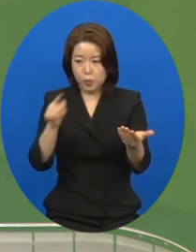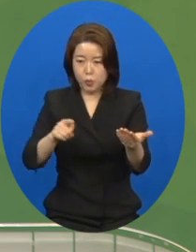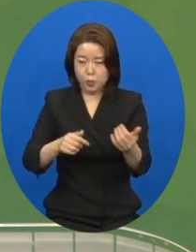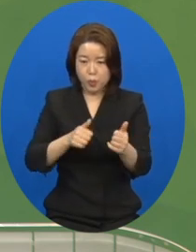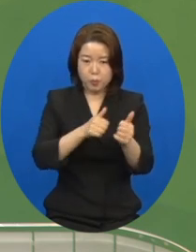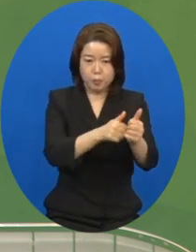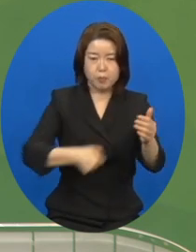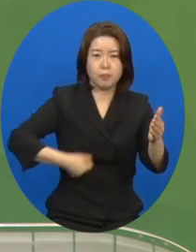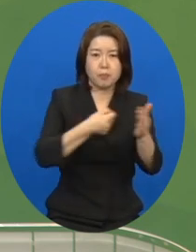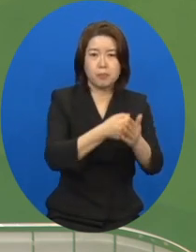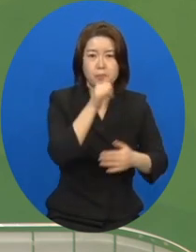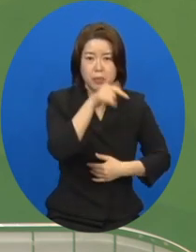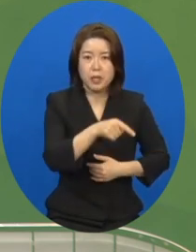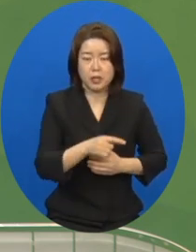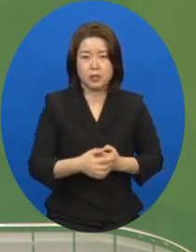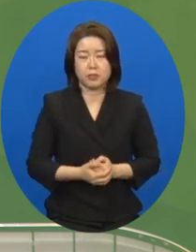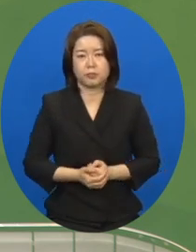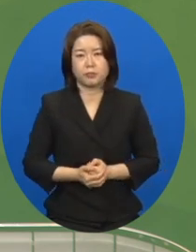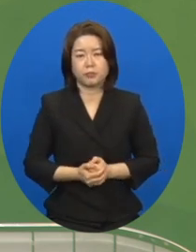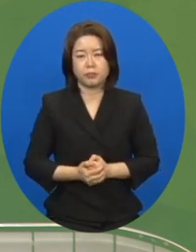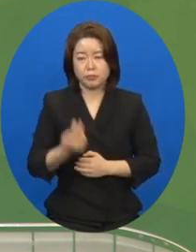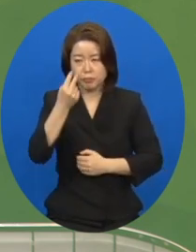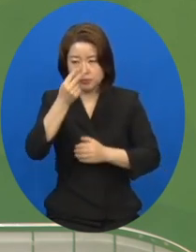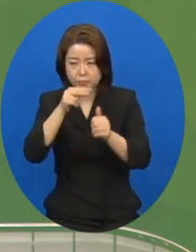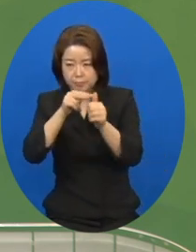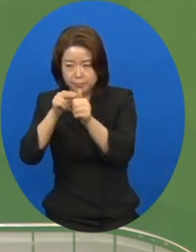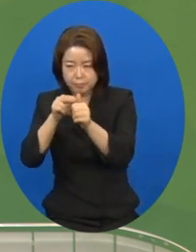그 정탐꾼들을 다시 돌려보낼 때